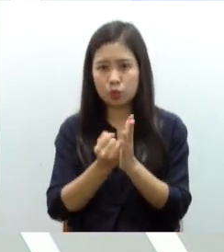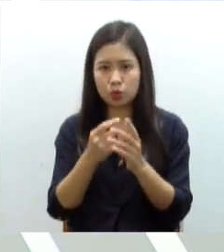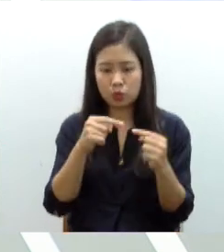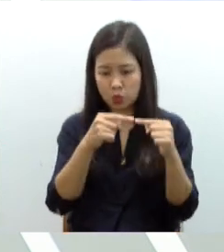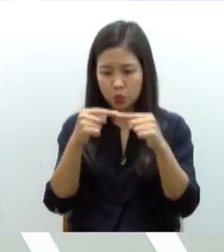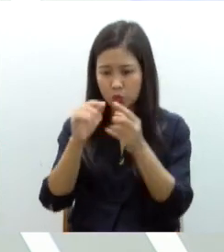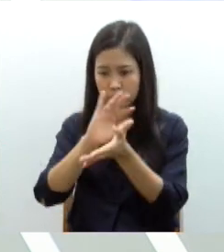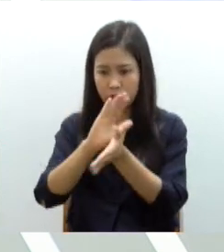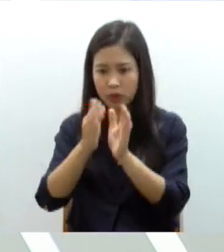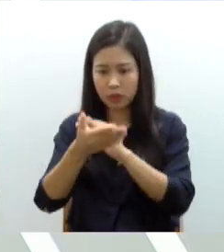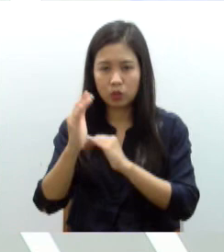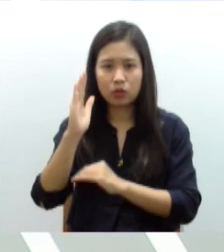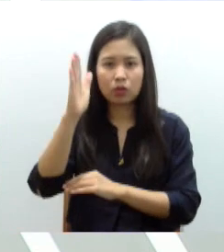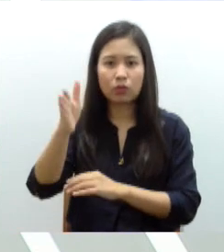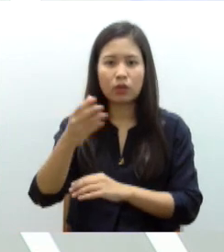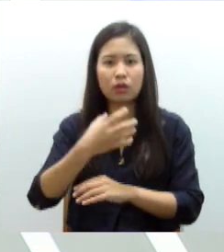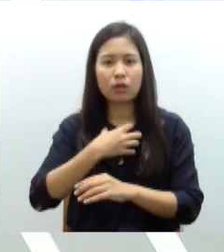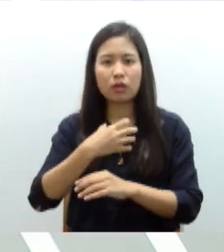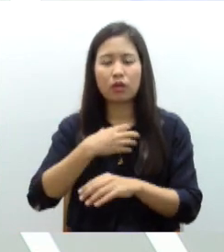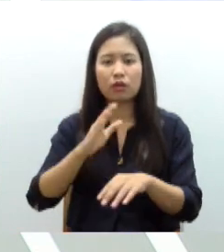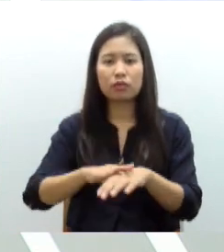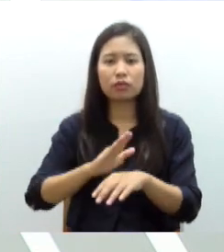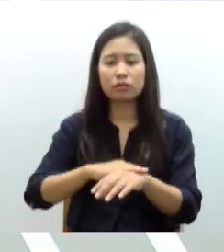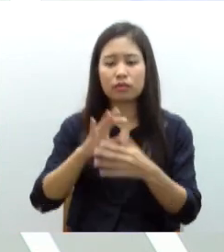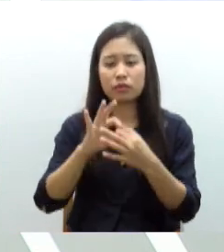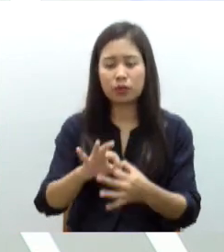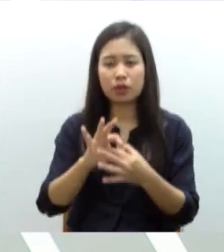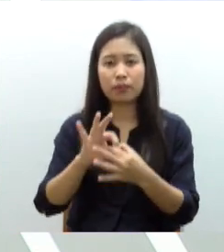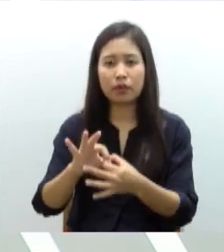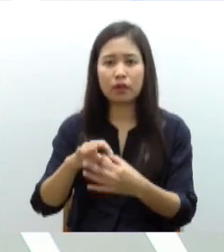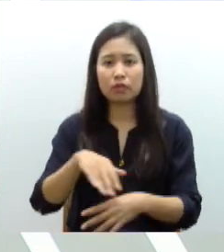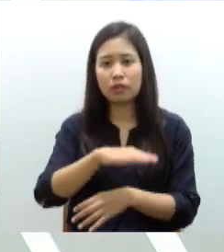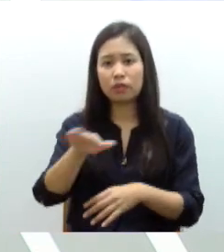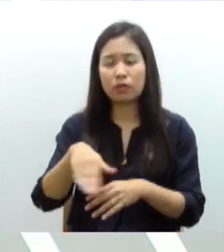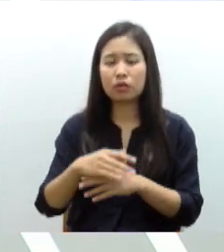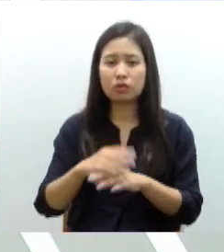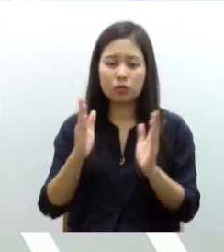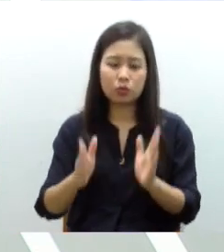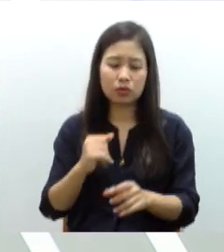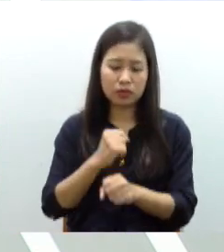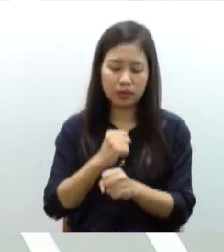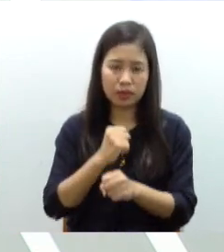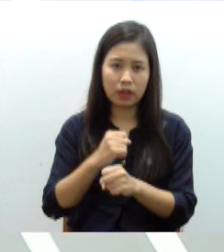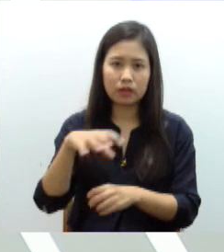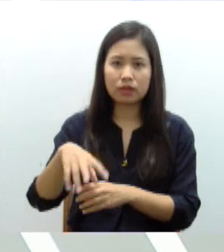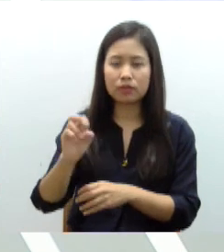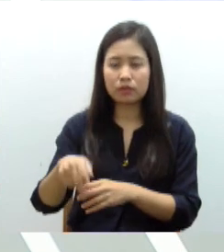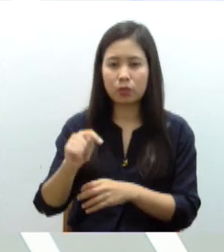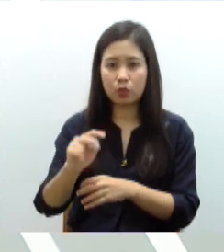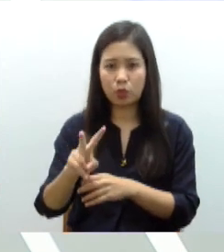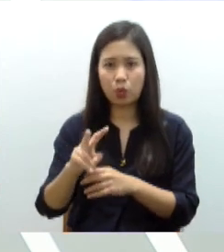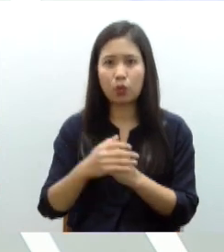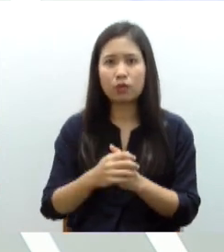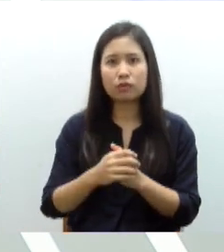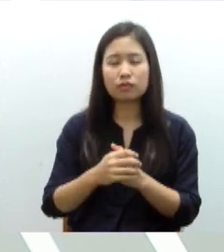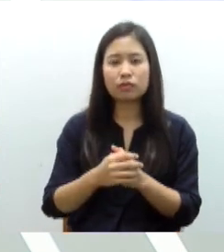รุงเพราะฉะนั้นก็อยากจะเชิญชวนผู้ที่เกี่ยวข้องทั้งบุคลากรภายในสปท.ที่เป็นอินเตอร์นอลก็คือ